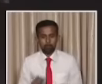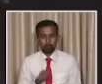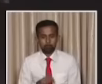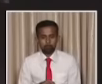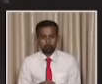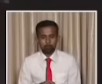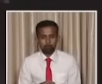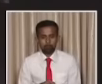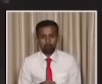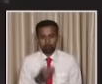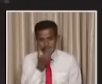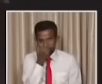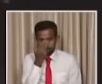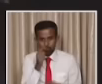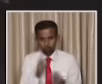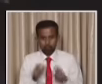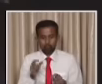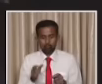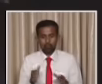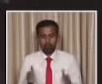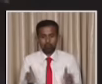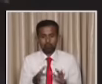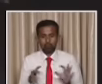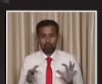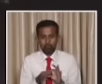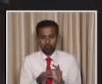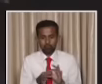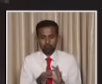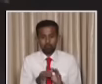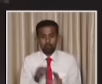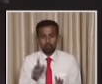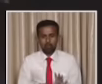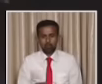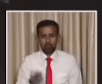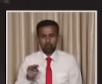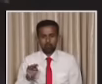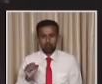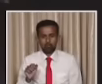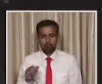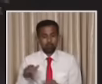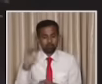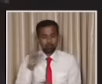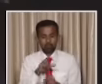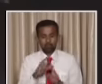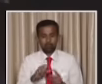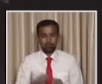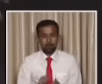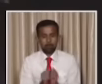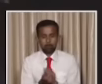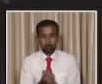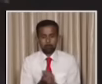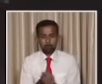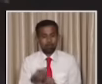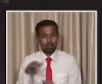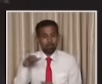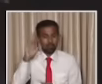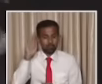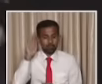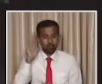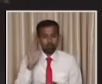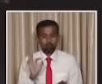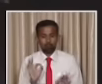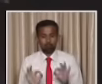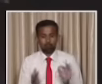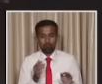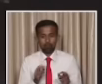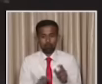වෙනකොට දමිළ ජනතාවත් එක්ක බද්ධ වෙලා තියෙන මීට අවුරුදු 40ට 50ට තිබිච්ච සංස්කෘතිය දැන් වෙනස් වෙලා තියෙනවා. එදා වත්තේ